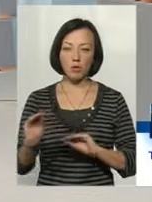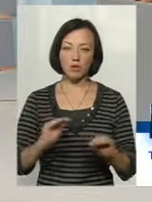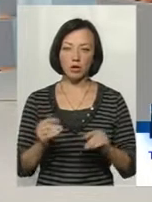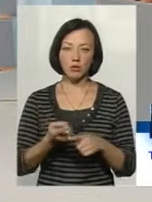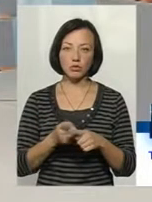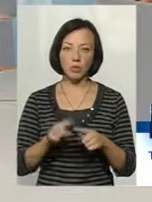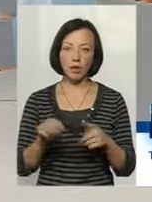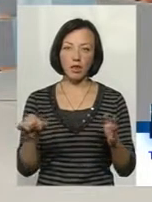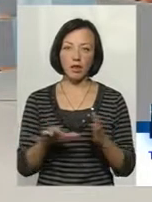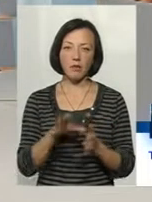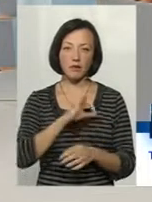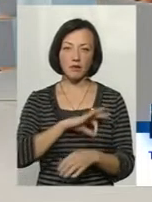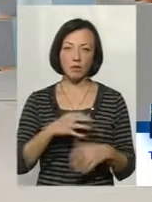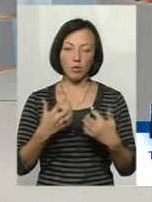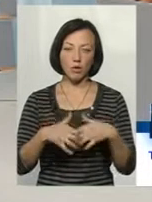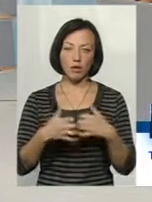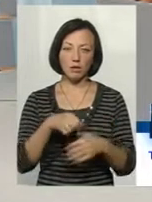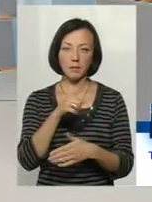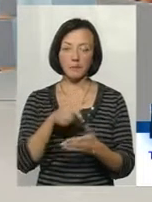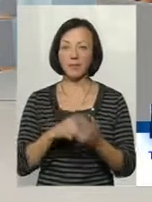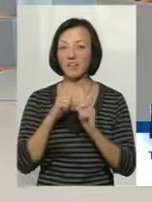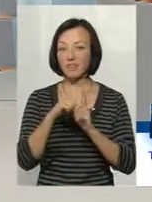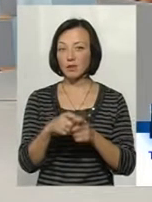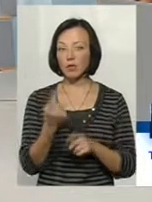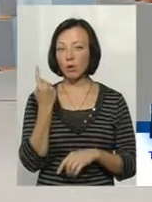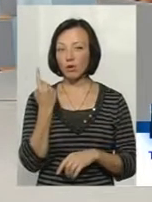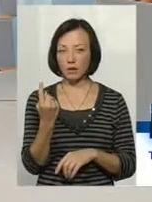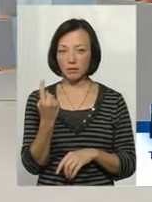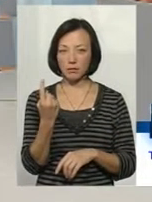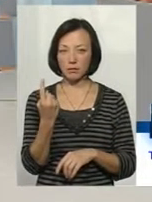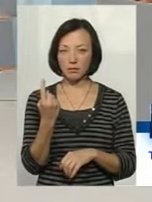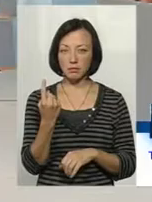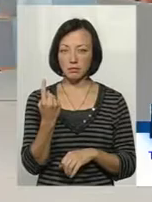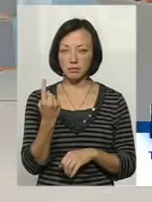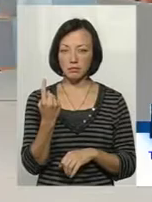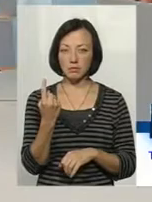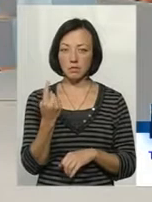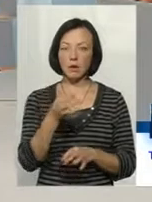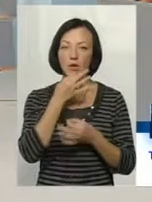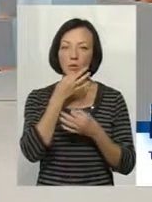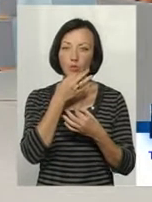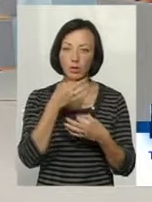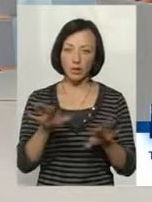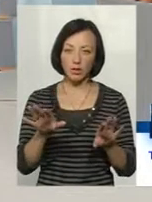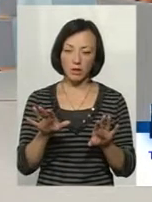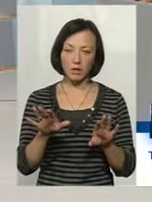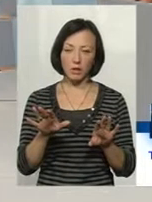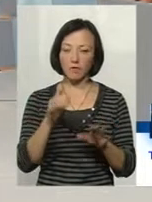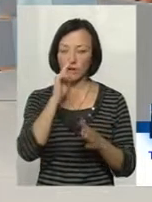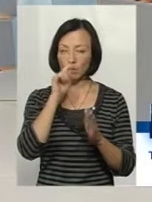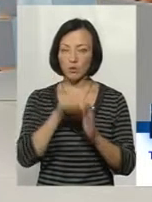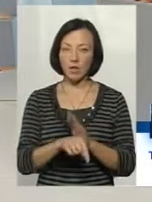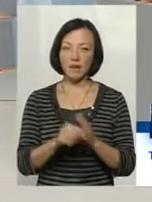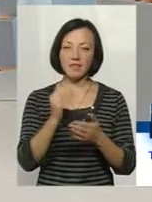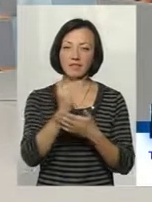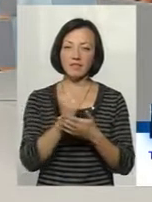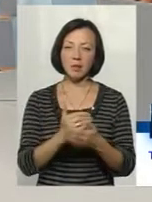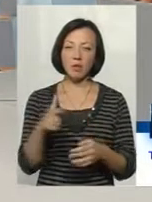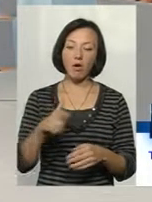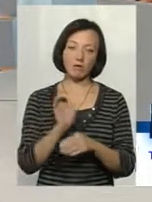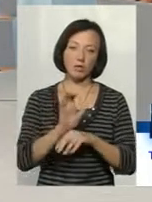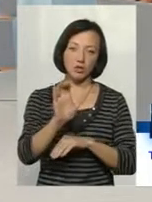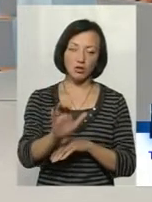цього енергоефективного обладнання? Відповідь тут може бути одна. Будь-які втручання в систему газопостачання,